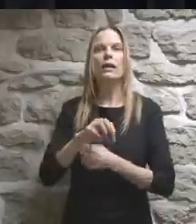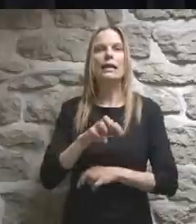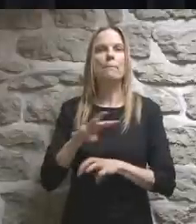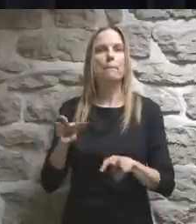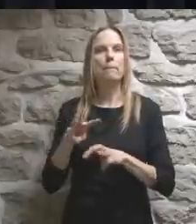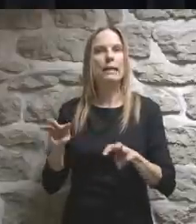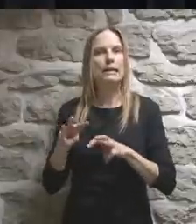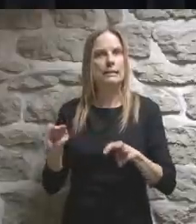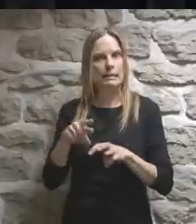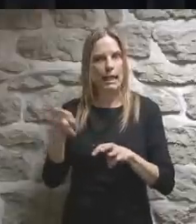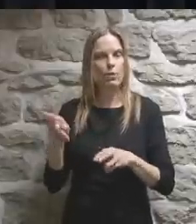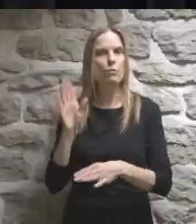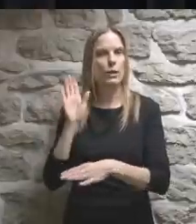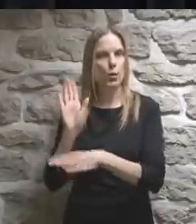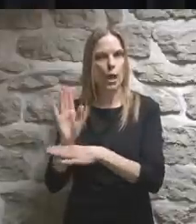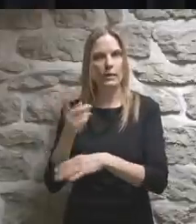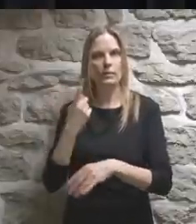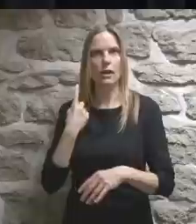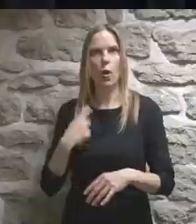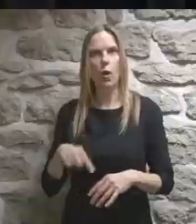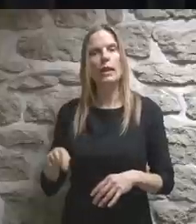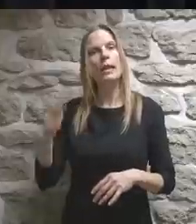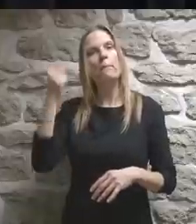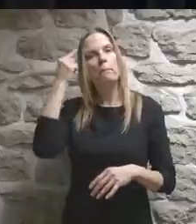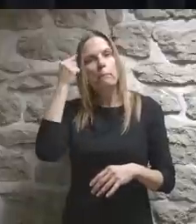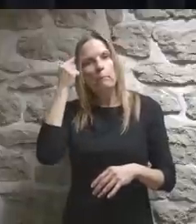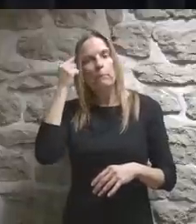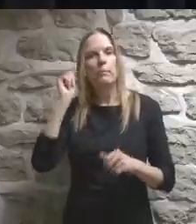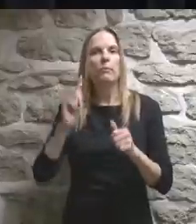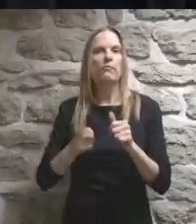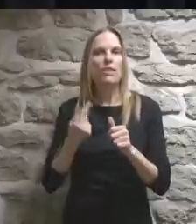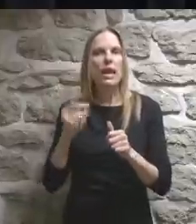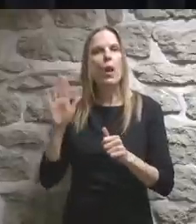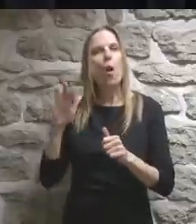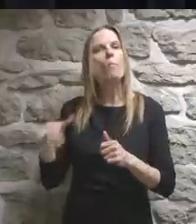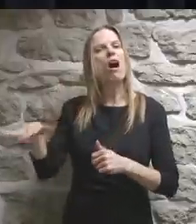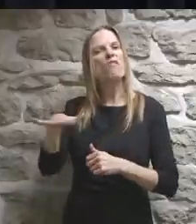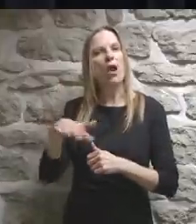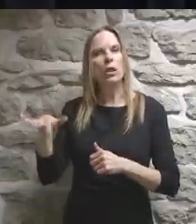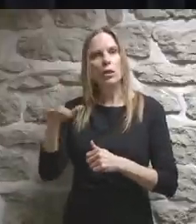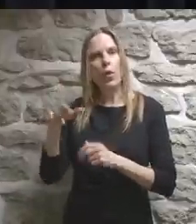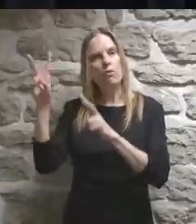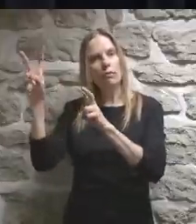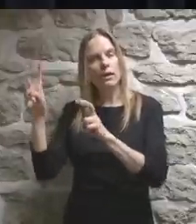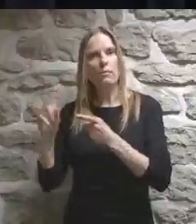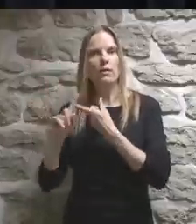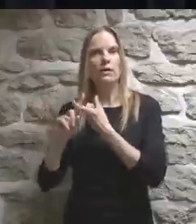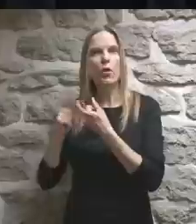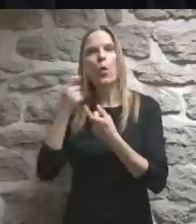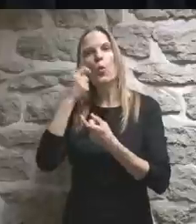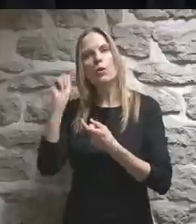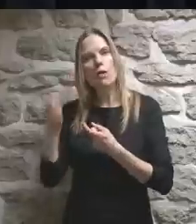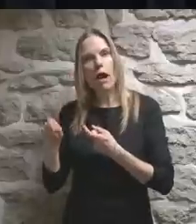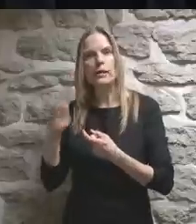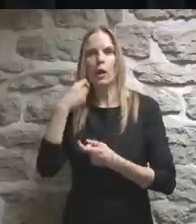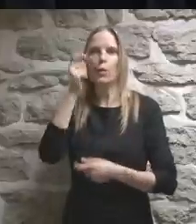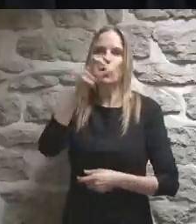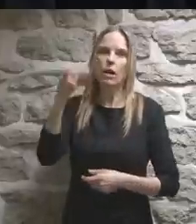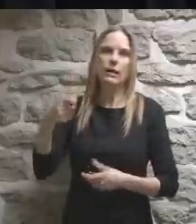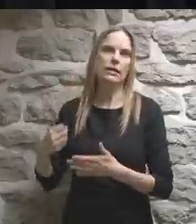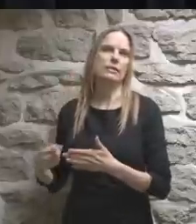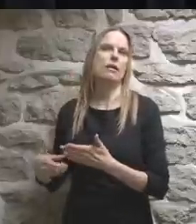ministeeriumid ülesande mõelda veel, kuidas nad oma valdkondades saaksid Ukrainat ja ukrainlasi